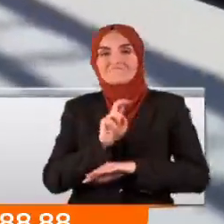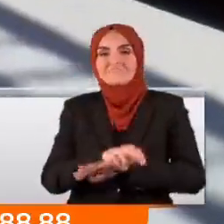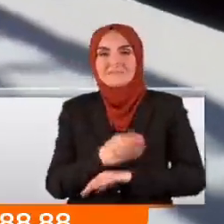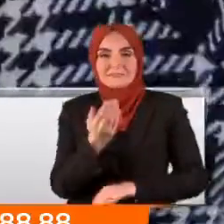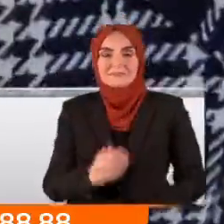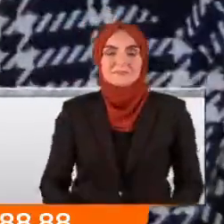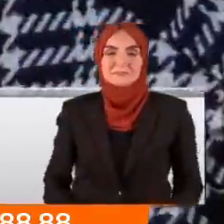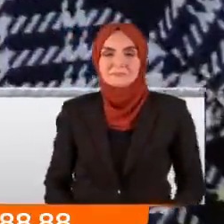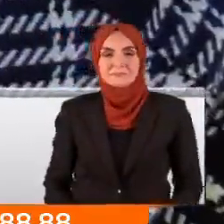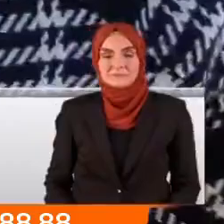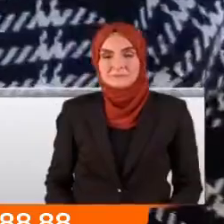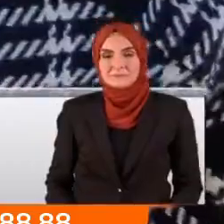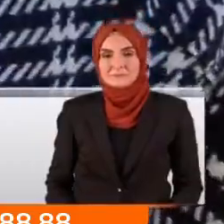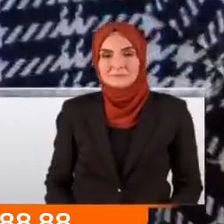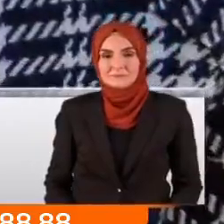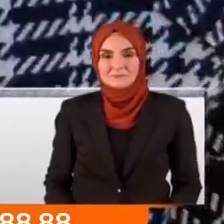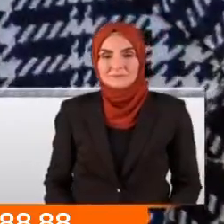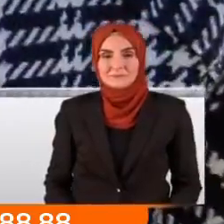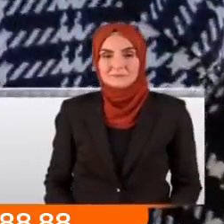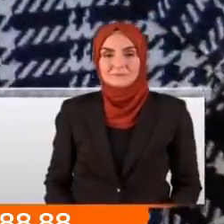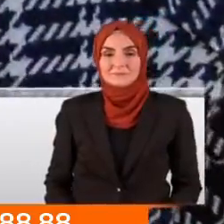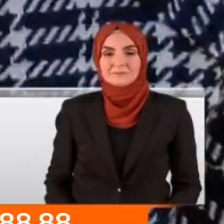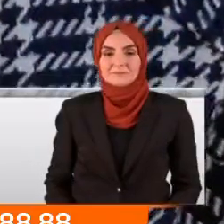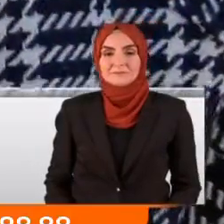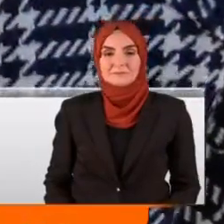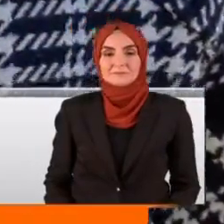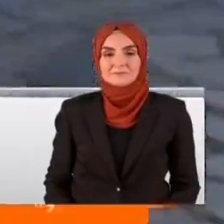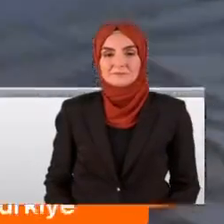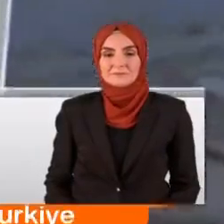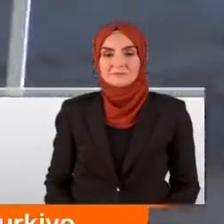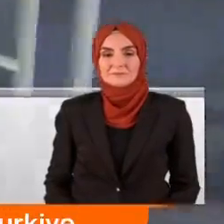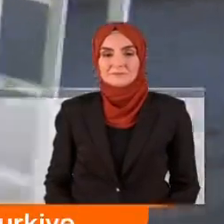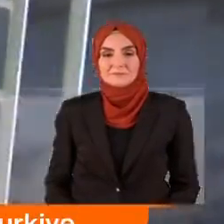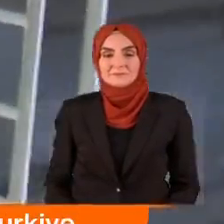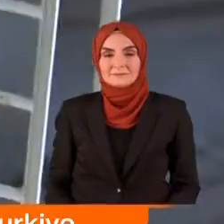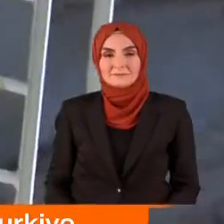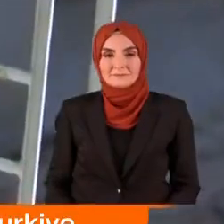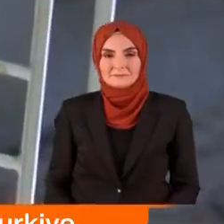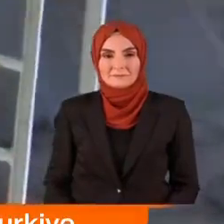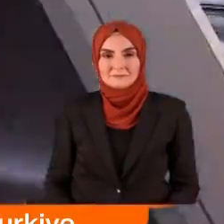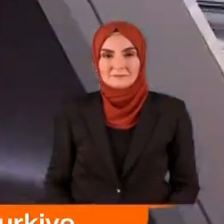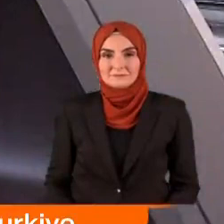abi kuşumuza ya. Yoruldun mu? Niye kaçtın? Ne oldu?